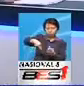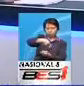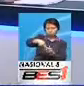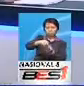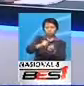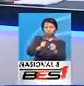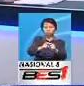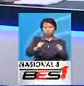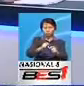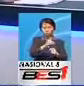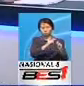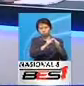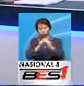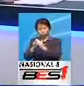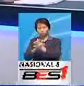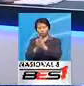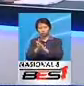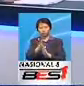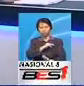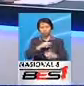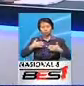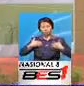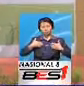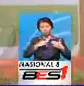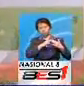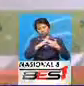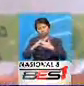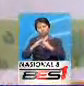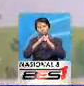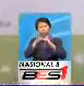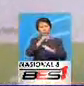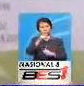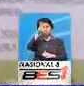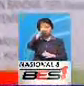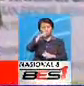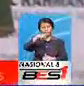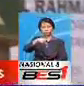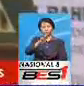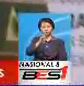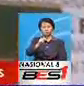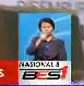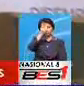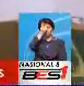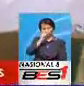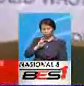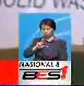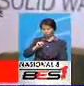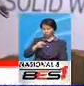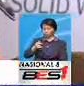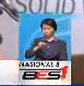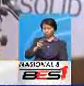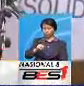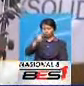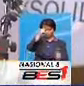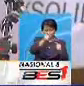di premis dan perumahan. Sehubungan itu, Menteri Kesejahteraan Bandar, Perumahan dan Kerajaan Tempatan, Dato' Abdul Rahman Dahlan sekali lagi